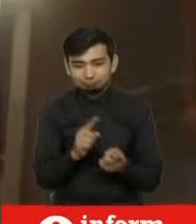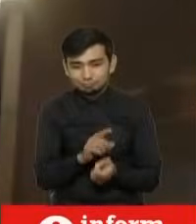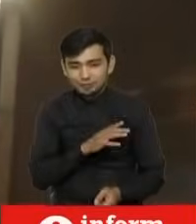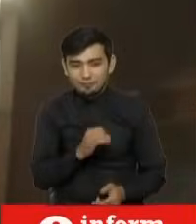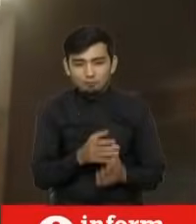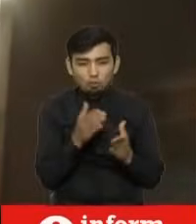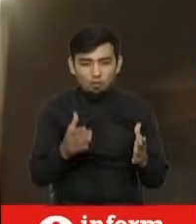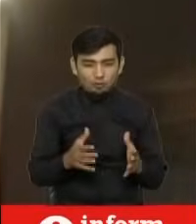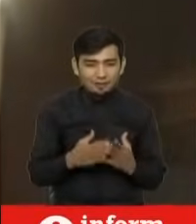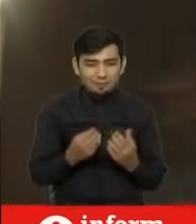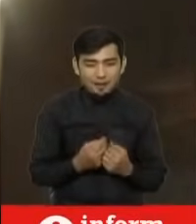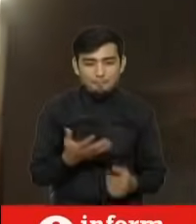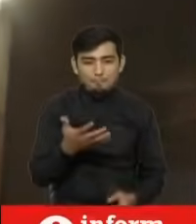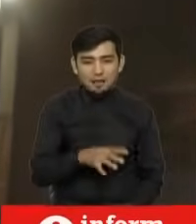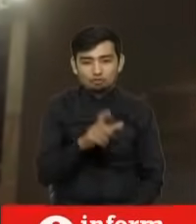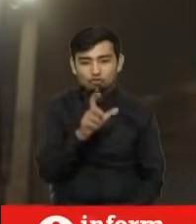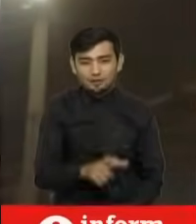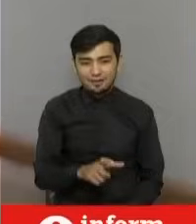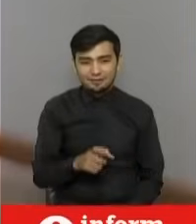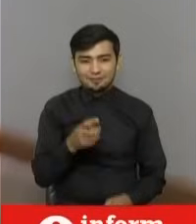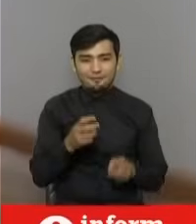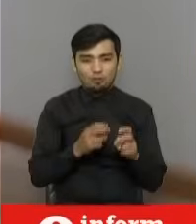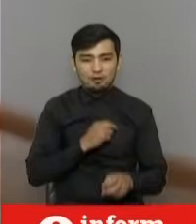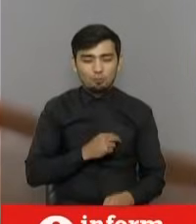большой дружной семье сразу пять человек